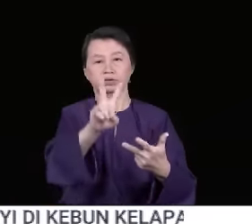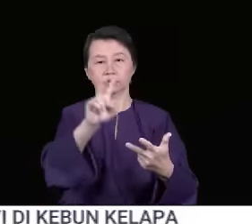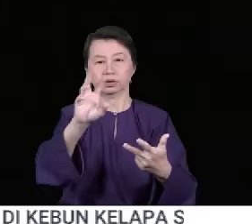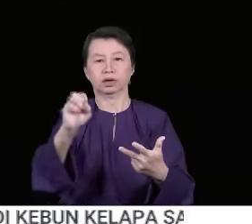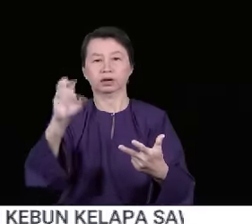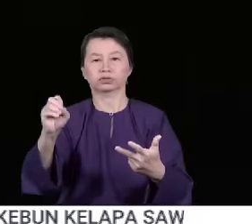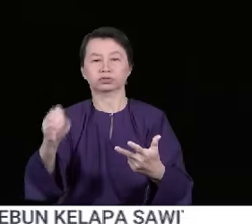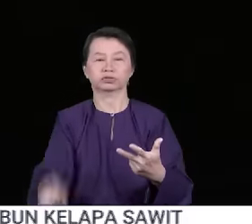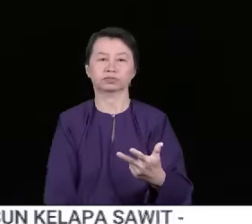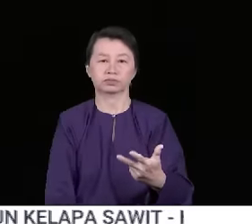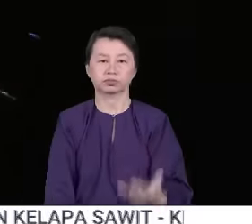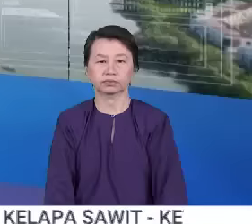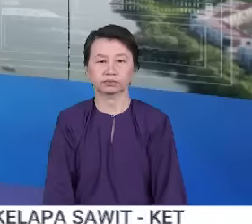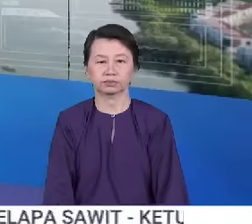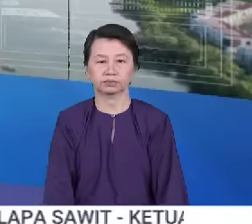RM1,200.